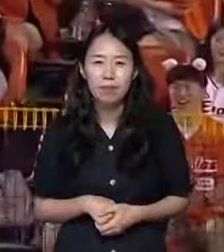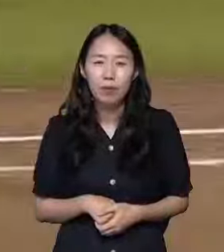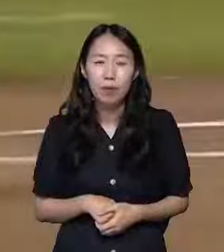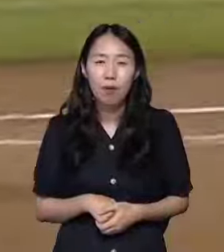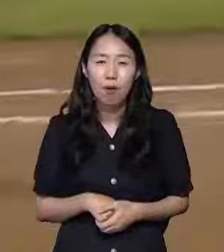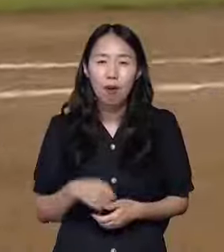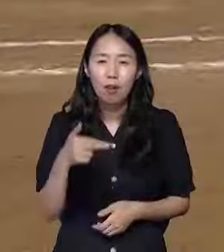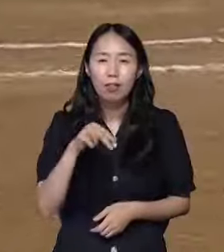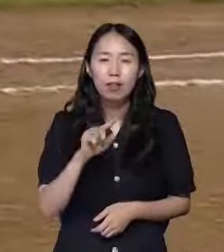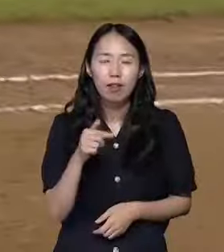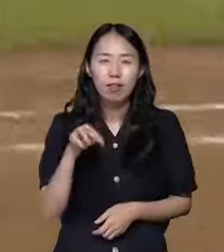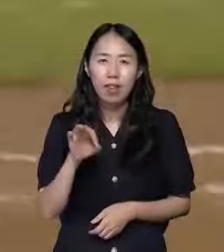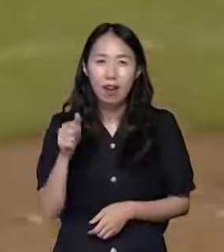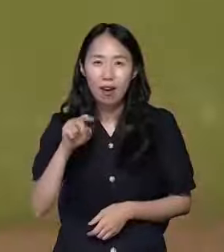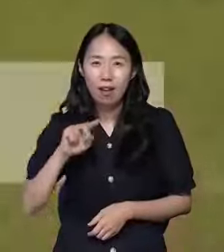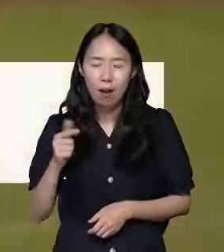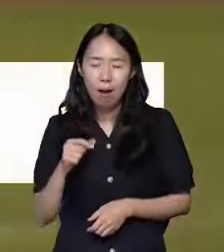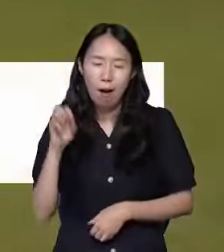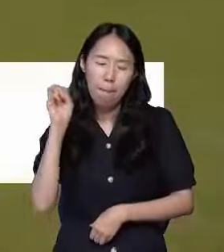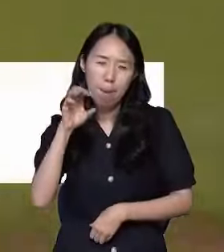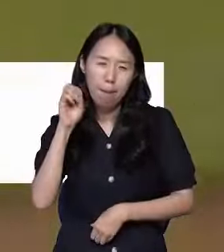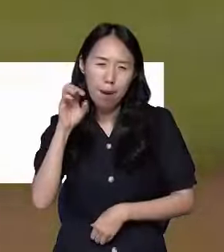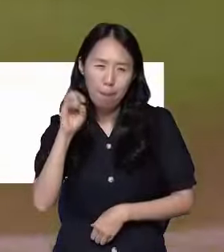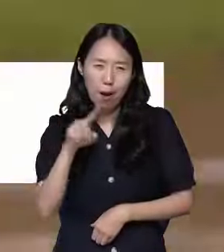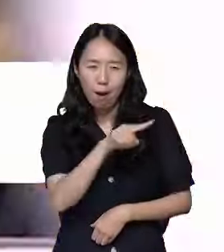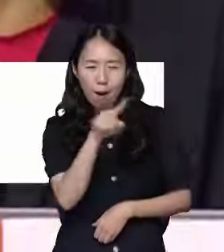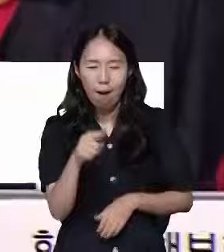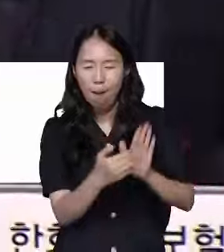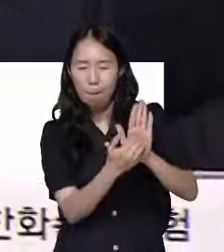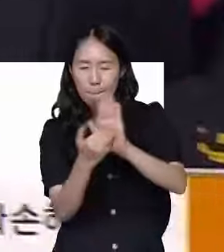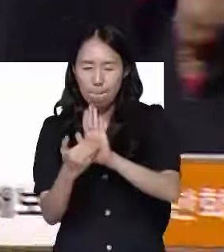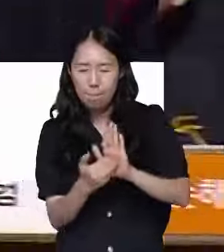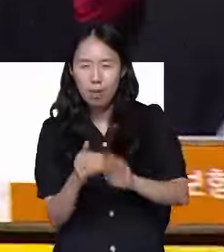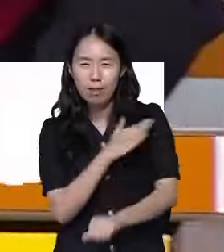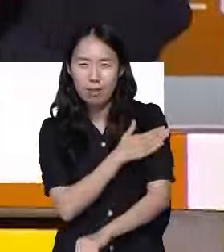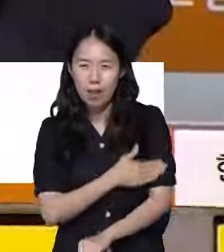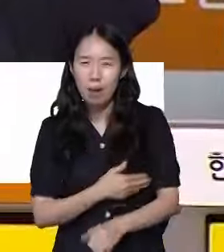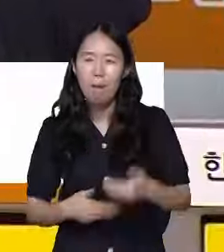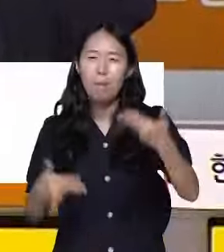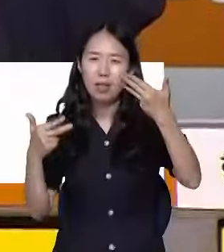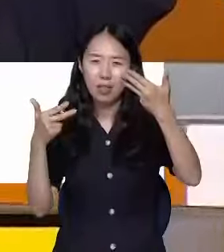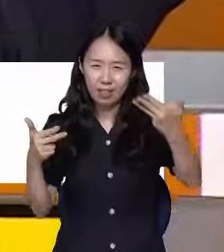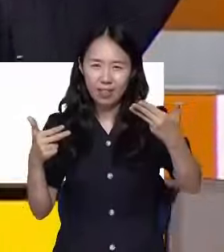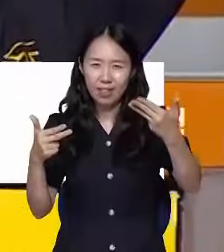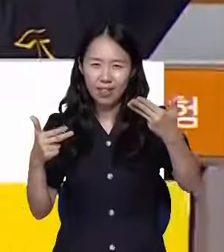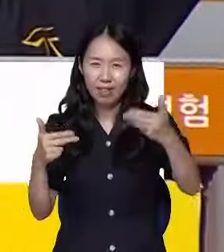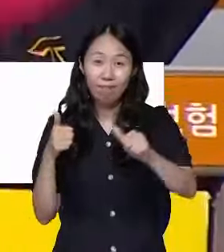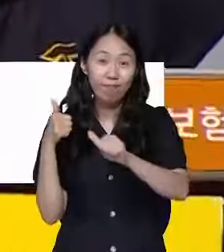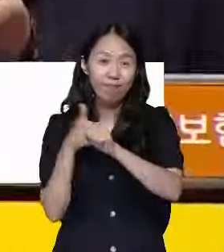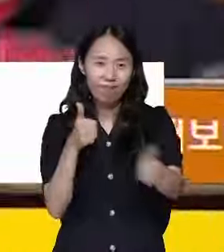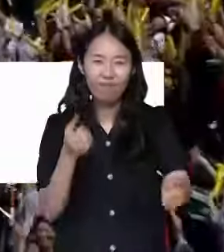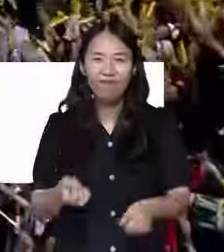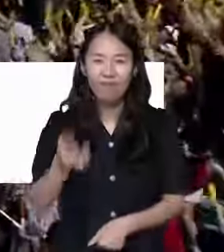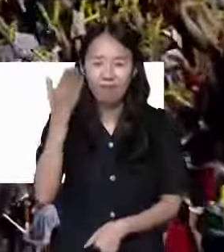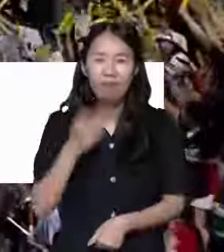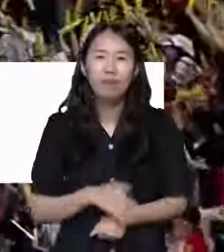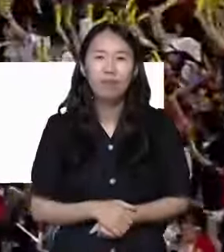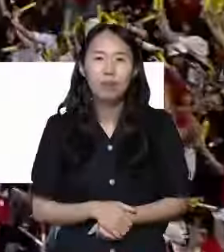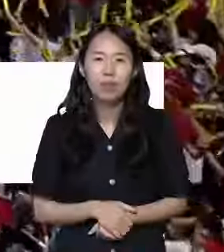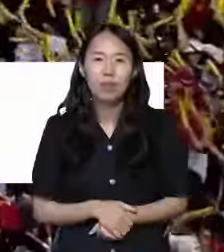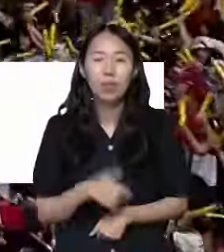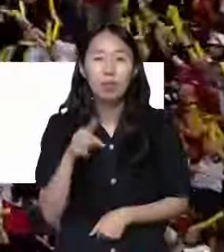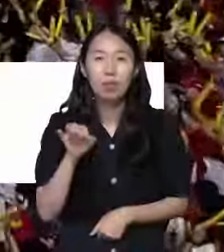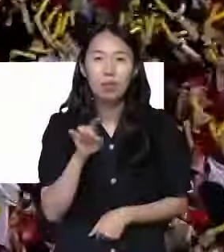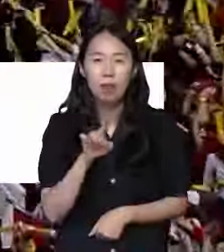마무리로 나선 전상현이 뒷문을 단단히 걸어잠그며 승부는 8대7, 역전승으로 마무리됐습니다.